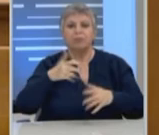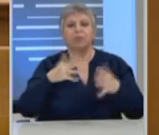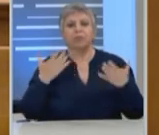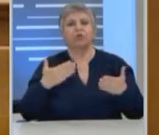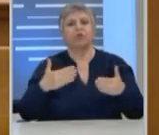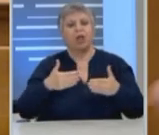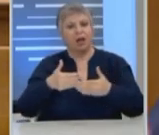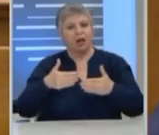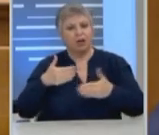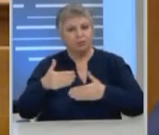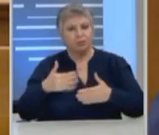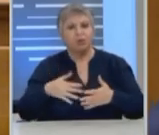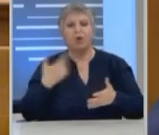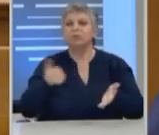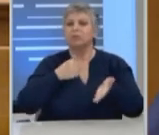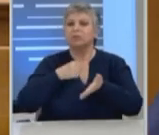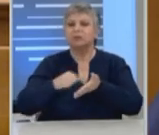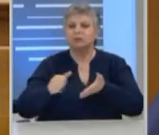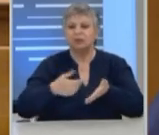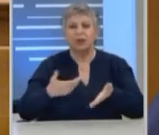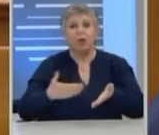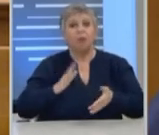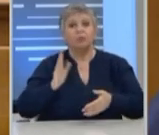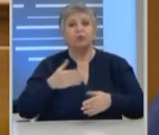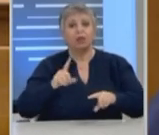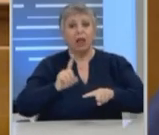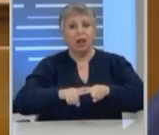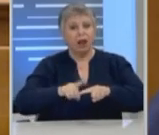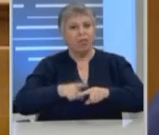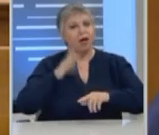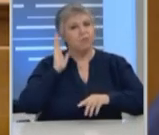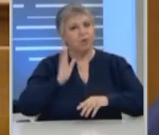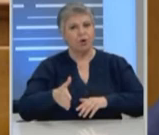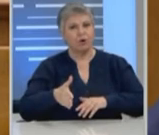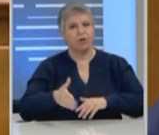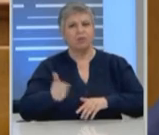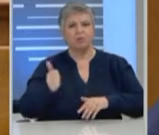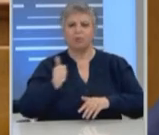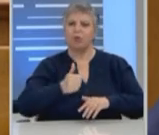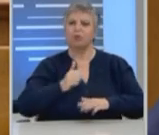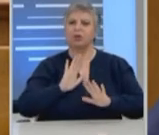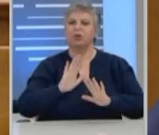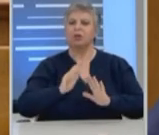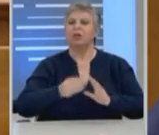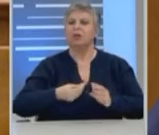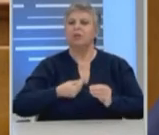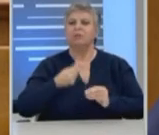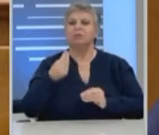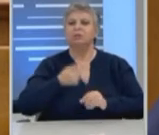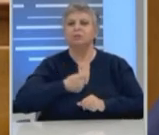την αποπληρωμή και τη δυνατότητα δηλαδή η χώρα να στηρίζεται στις δικές της δυνάμεις και άρα να βγει οριστικά από τα